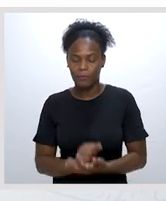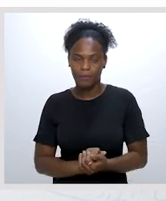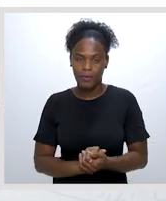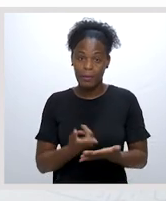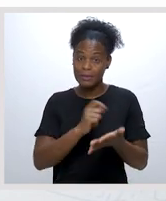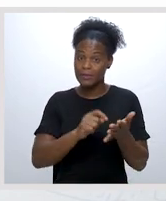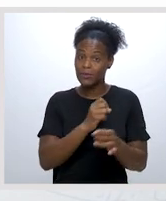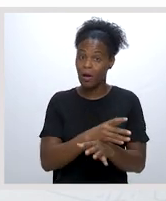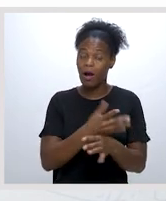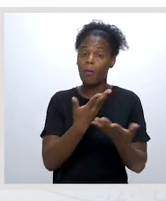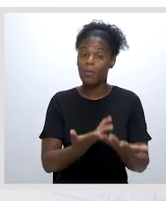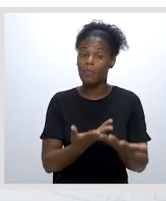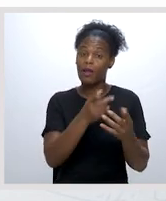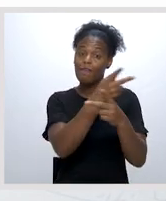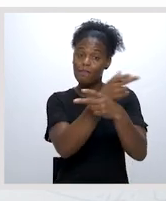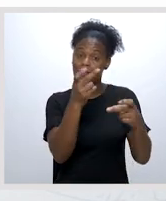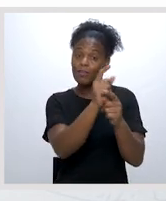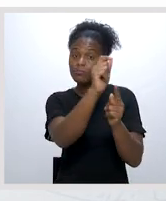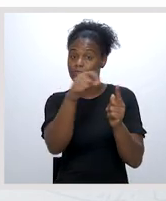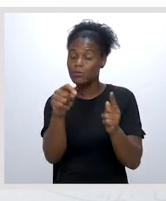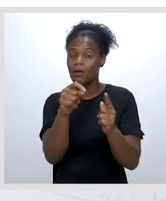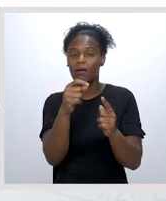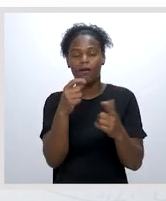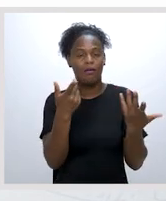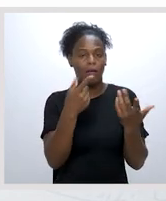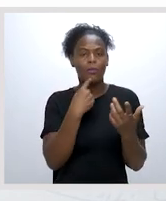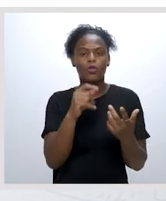les phrases avec les pronoms « i » ou « en ».